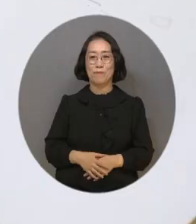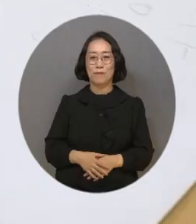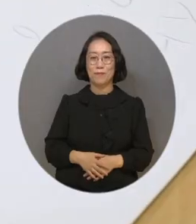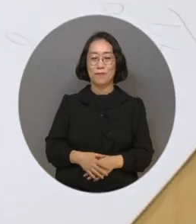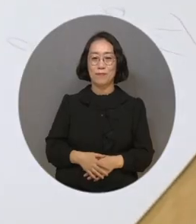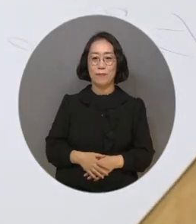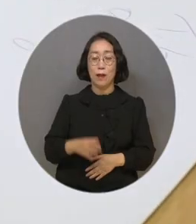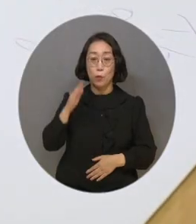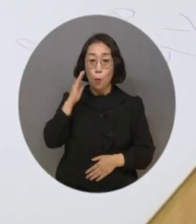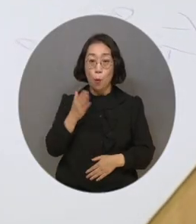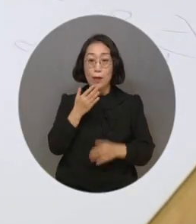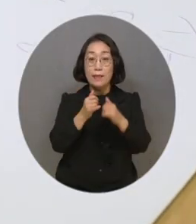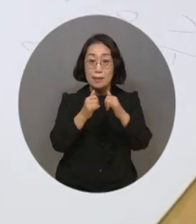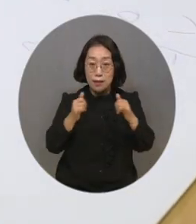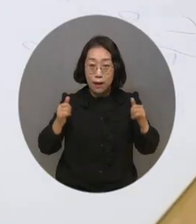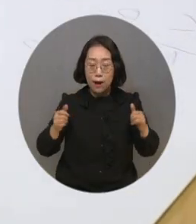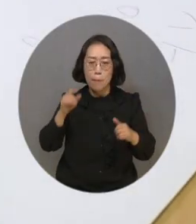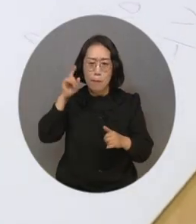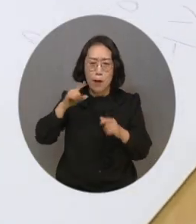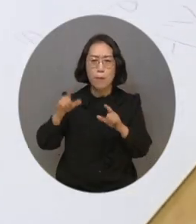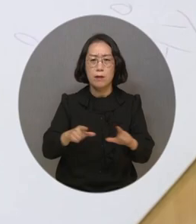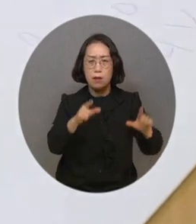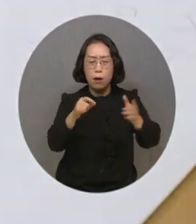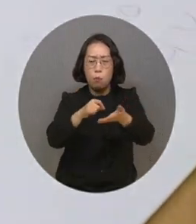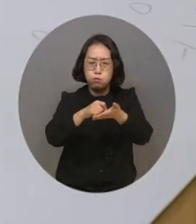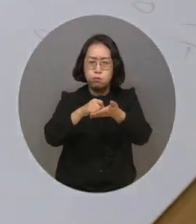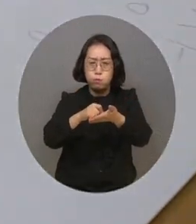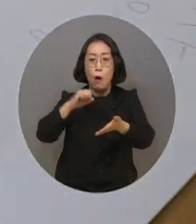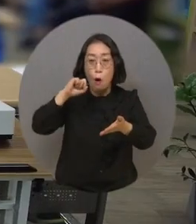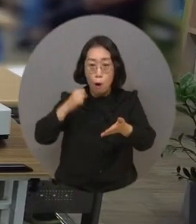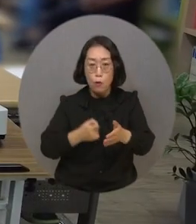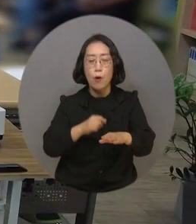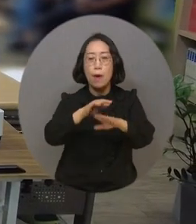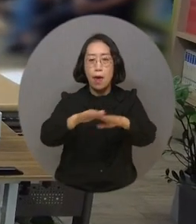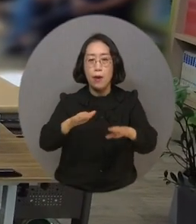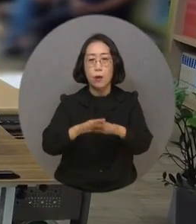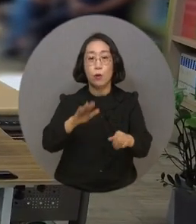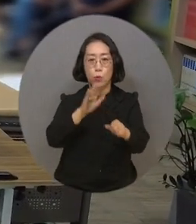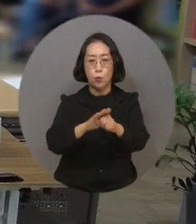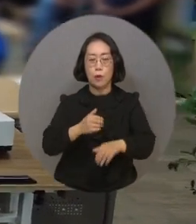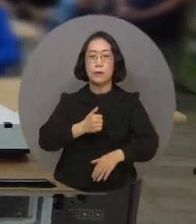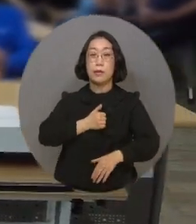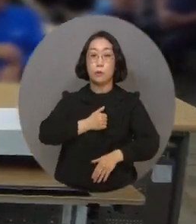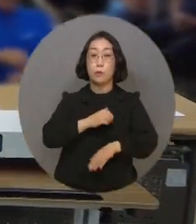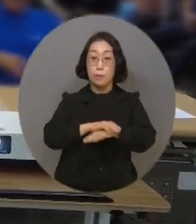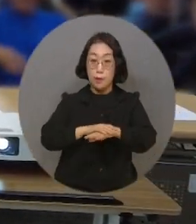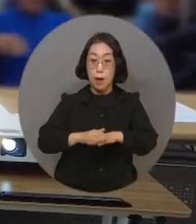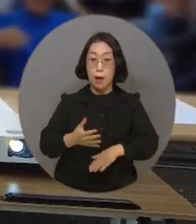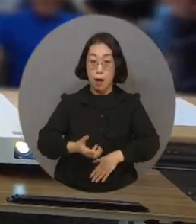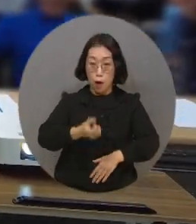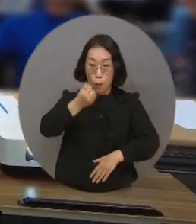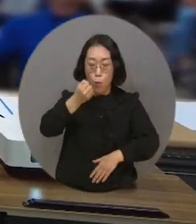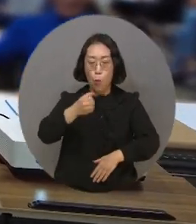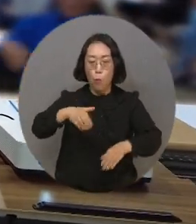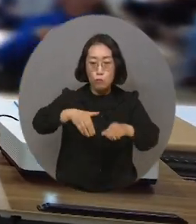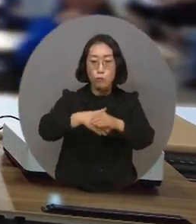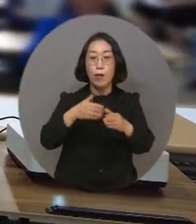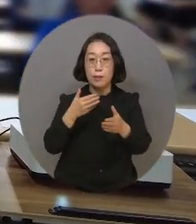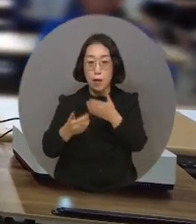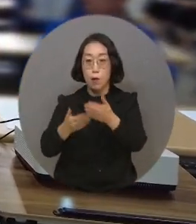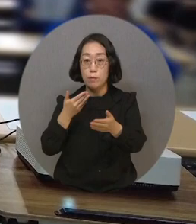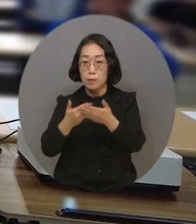농인들이 일상생활에서 겪는 불편을 해소하고 자존감 향상과 다채로운 문화를 접할 기회를